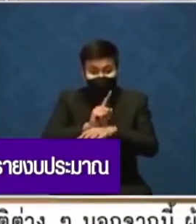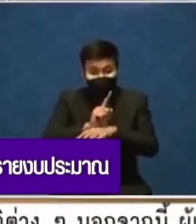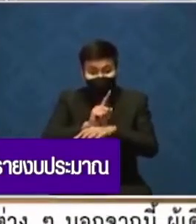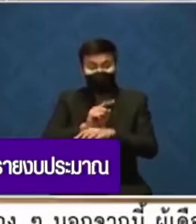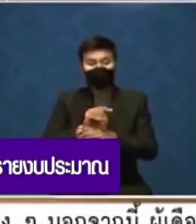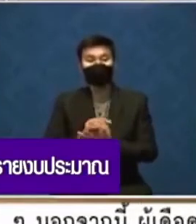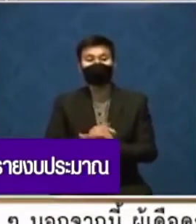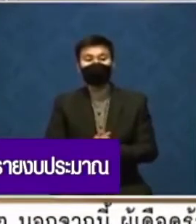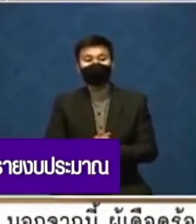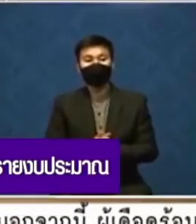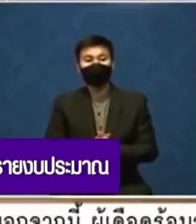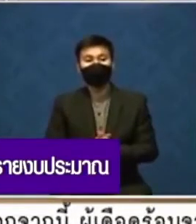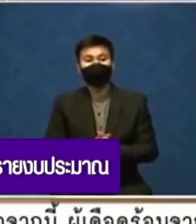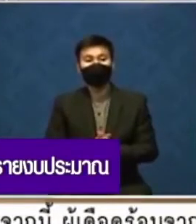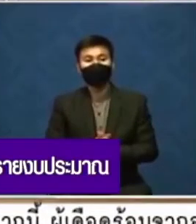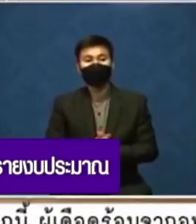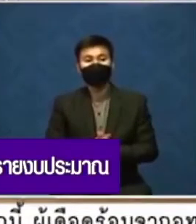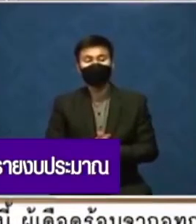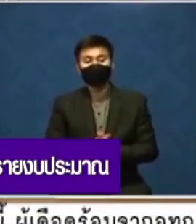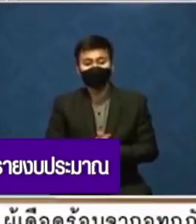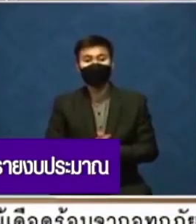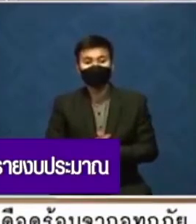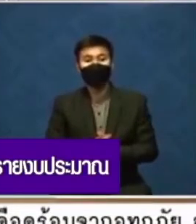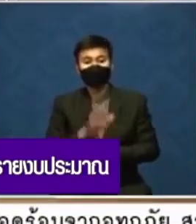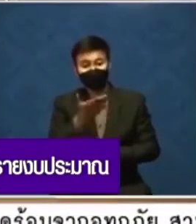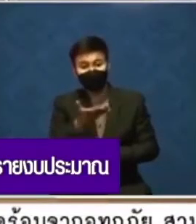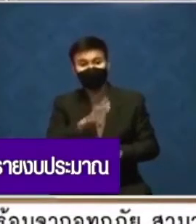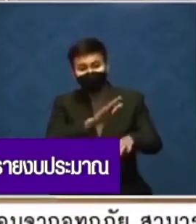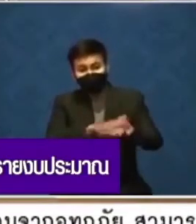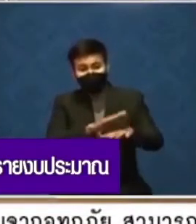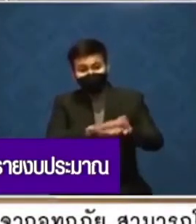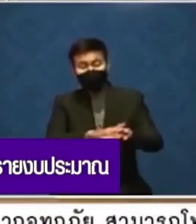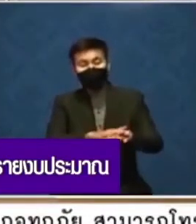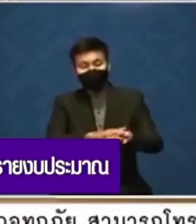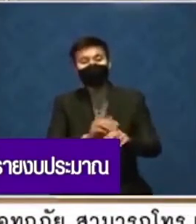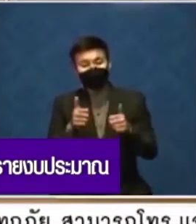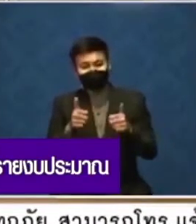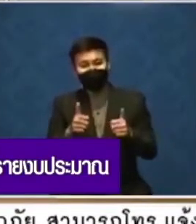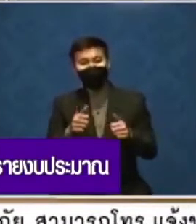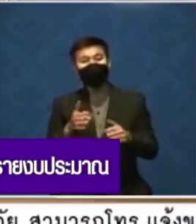การณ์นี้ท่านตึงมาก็ดีเร